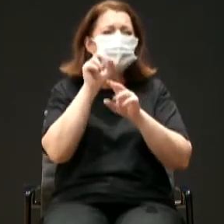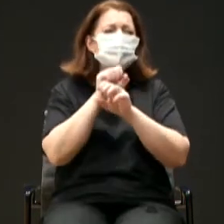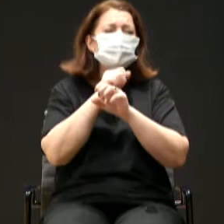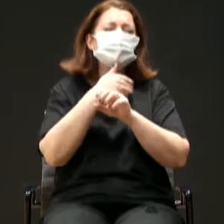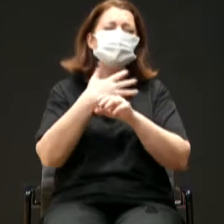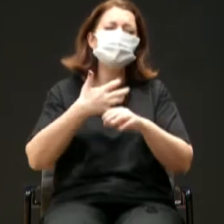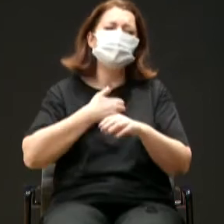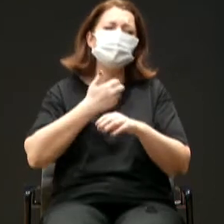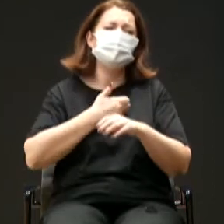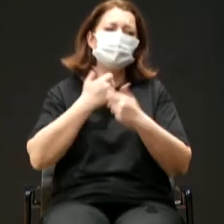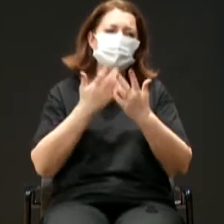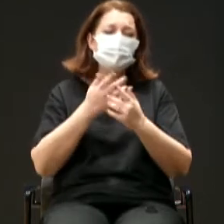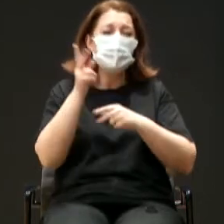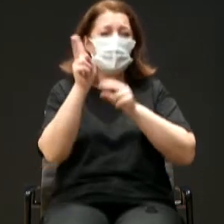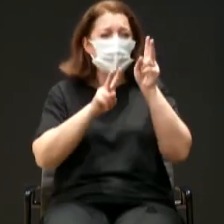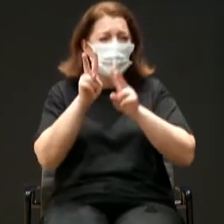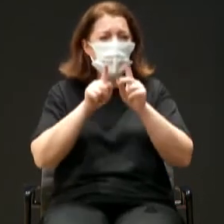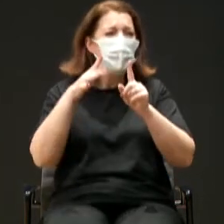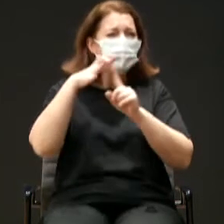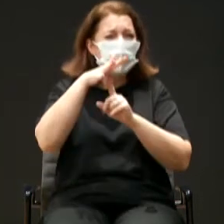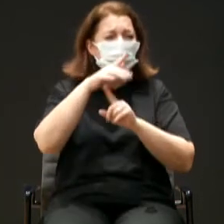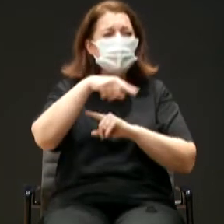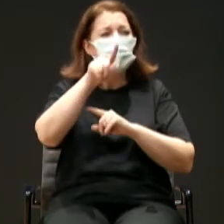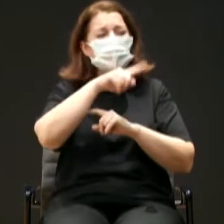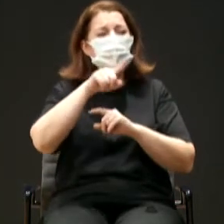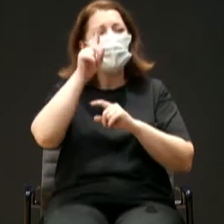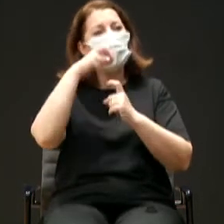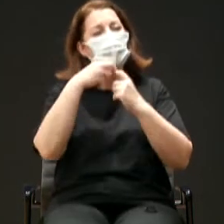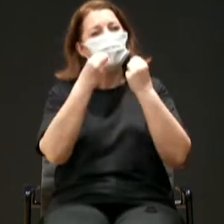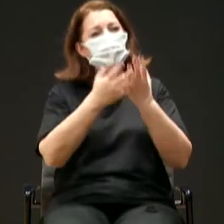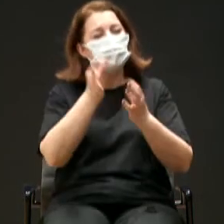hain saldırılarda kaybettiğimiz canlarımızı rahmet ile anıyorum.